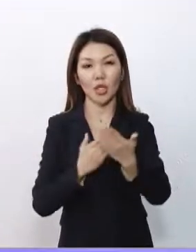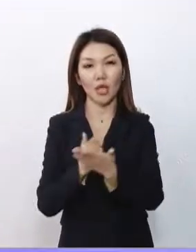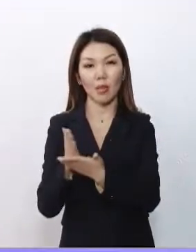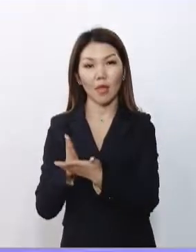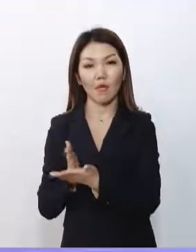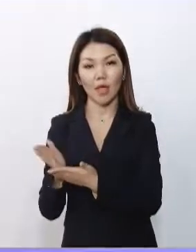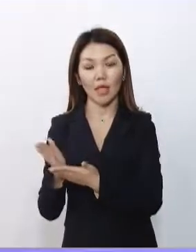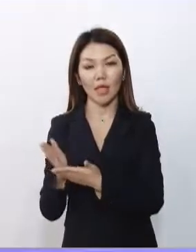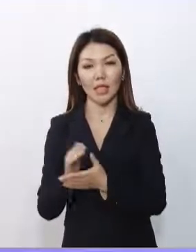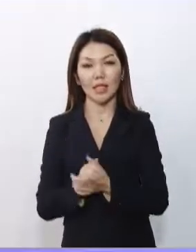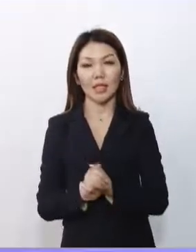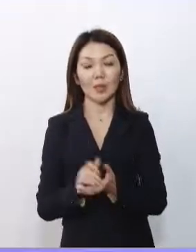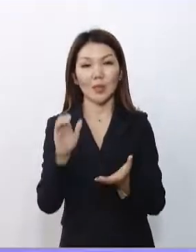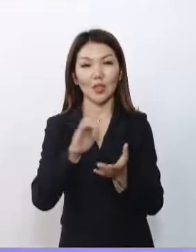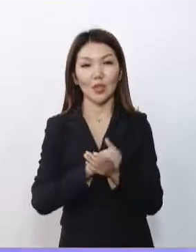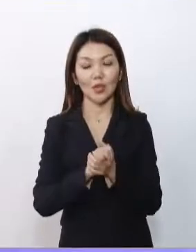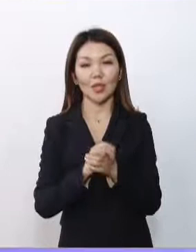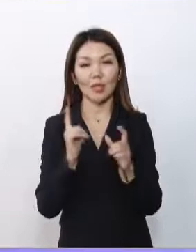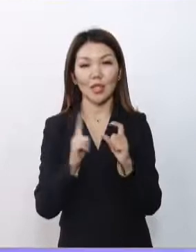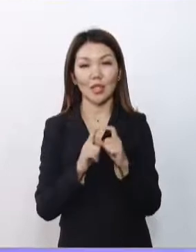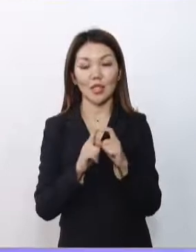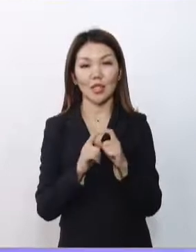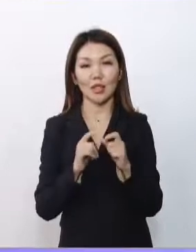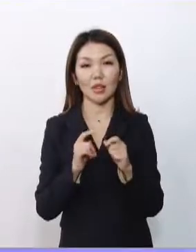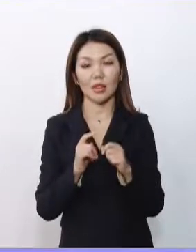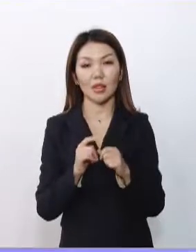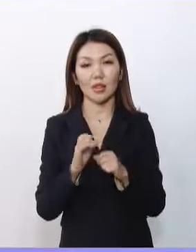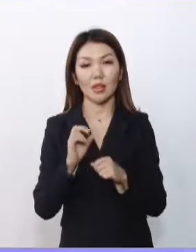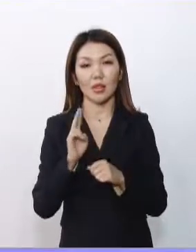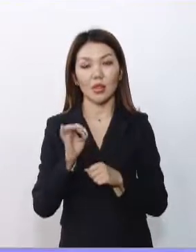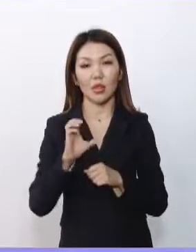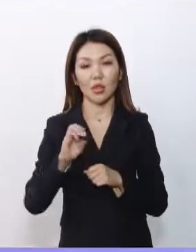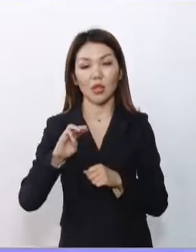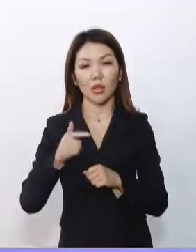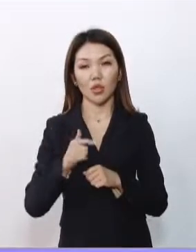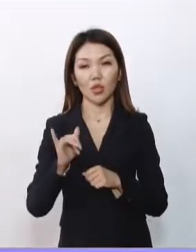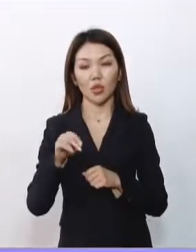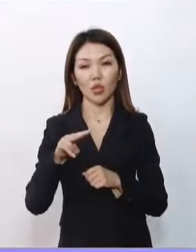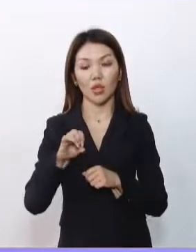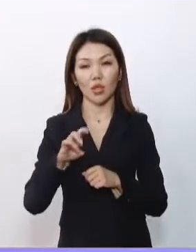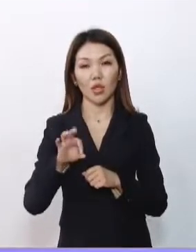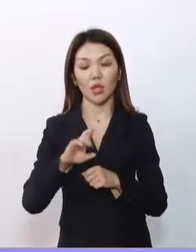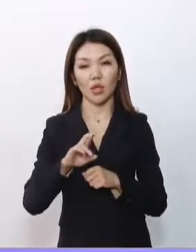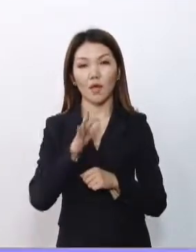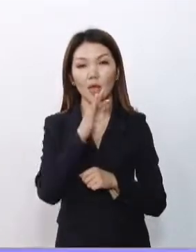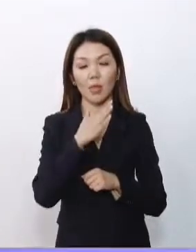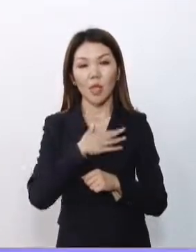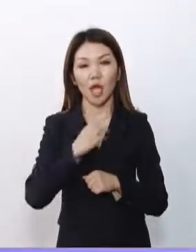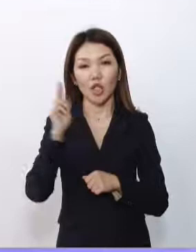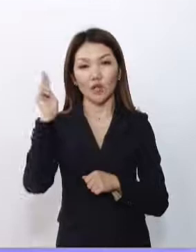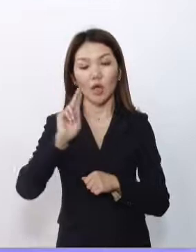и познакомились с понятием скорость удалили время нашего урока